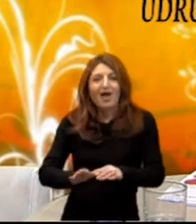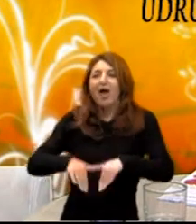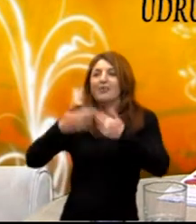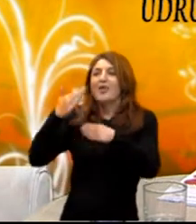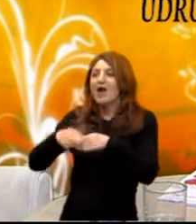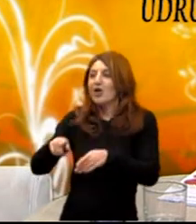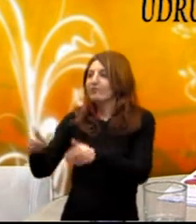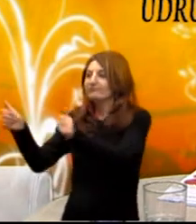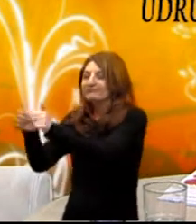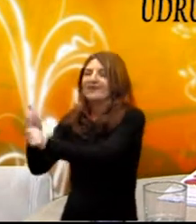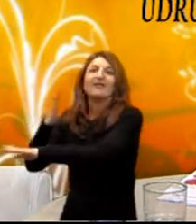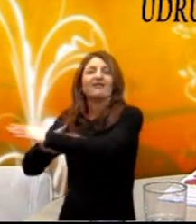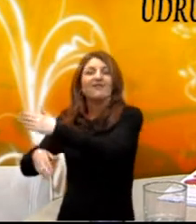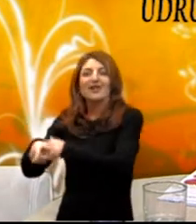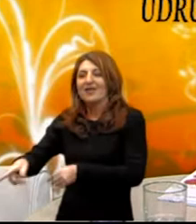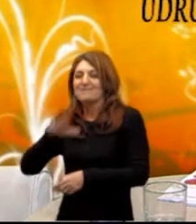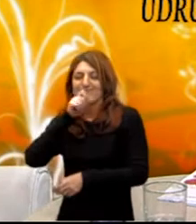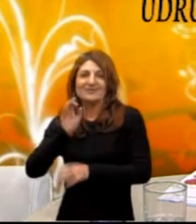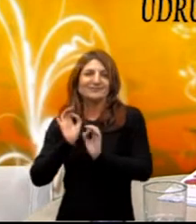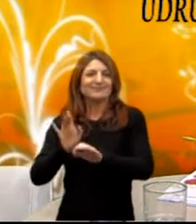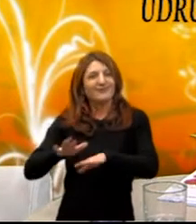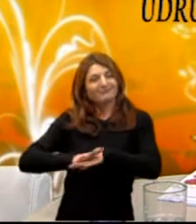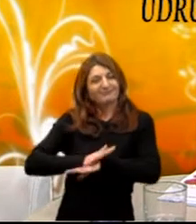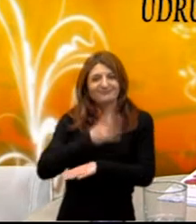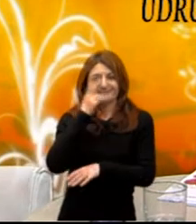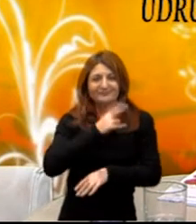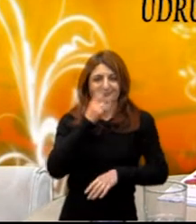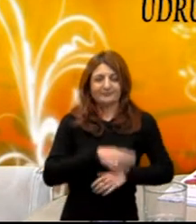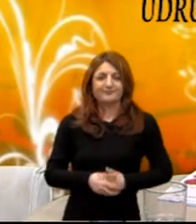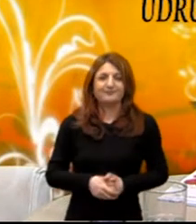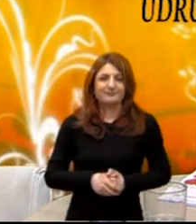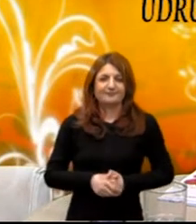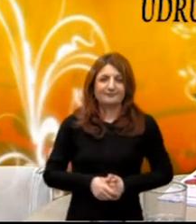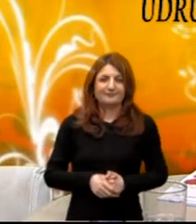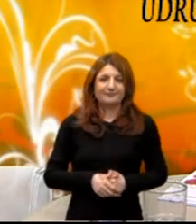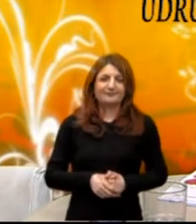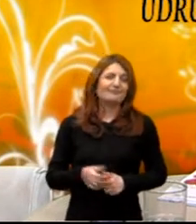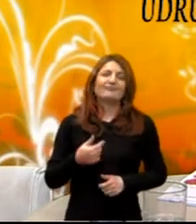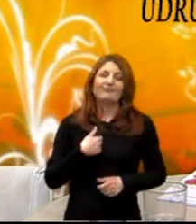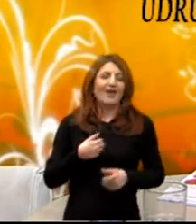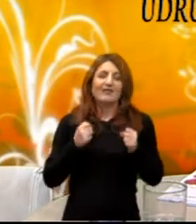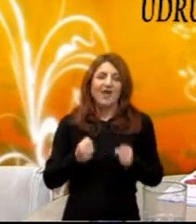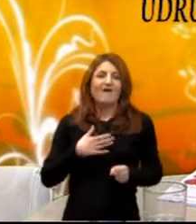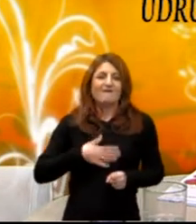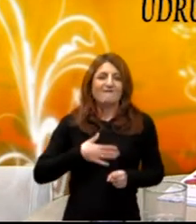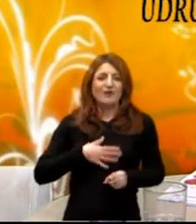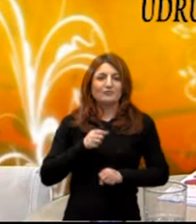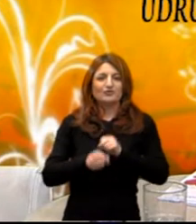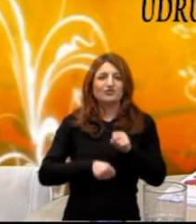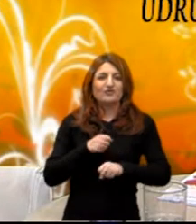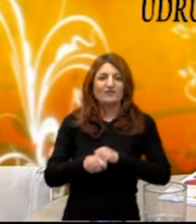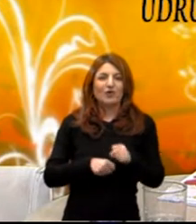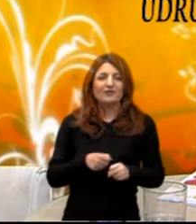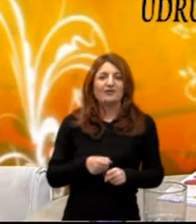korisnicima. Je tako? Eto, malo smo se sa psima, što je mene fascinantno, jako volim životinje, malo smo se